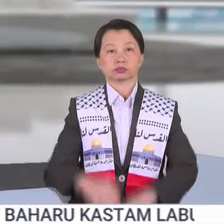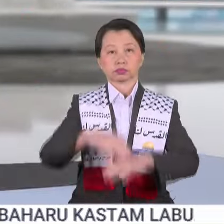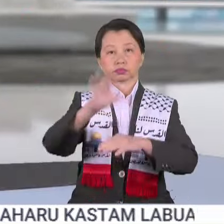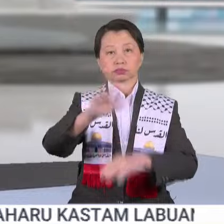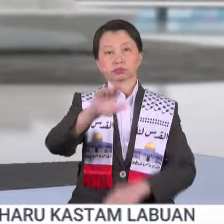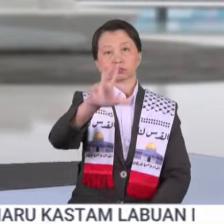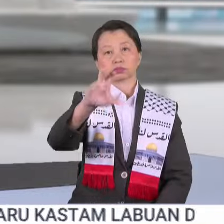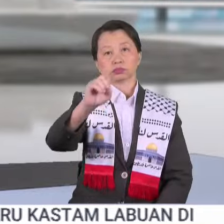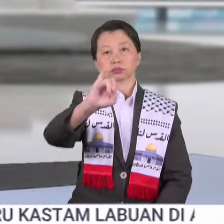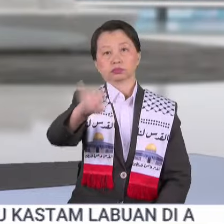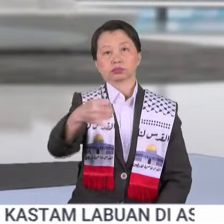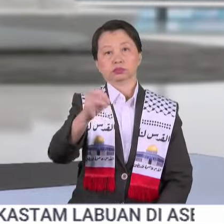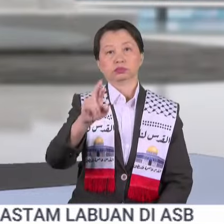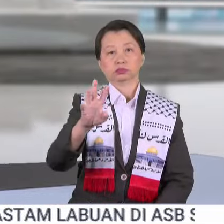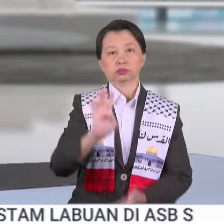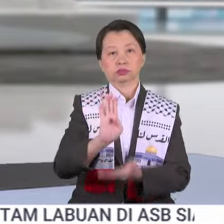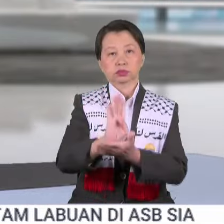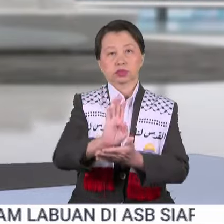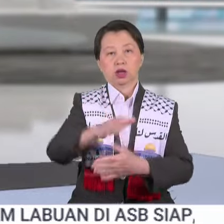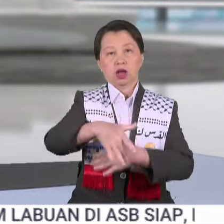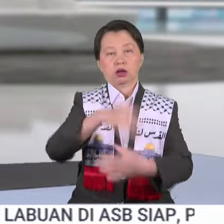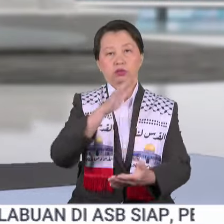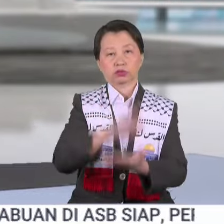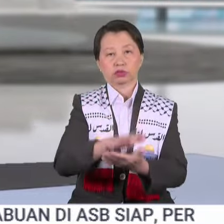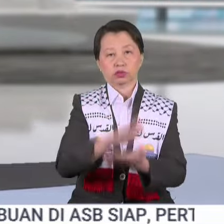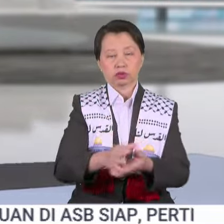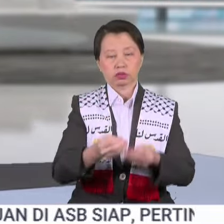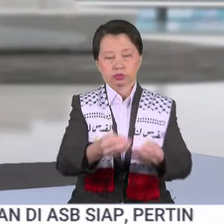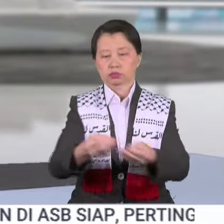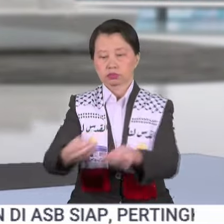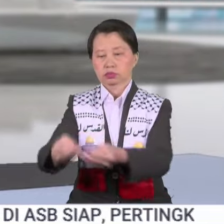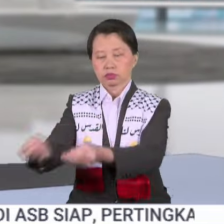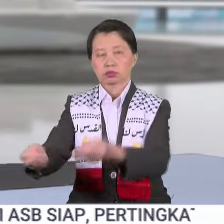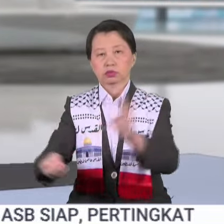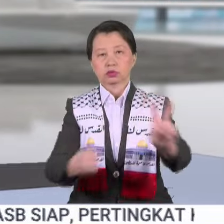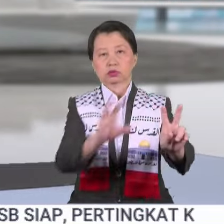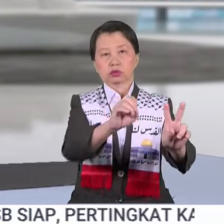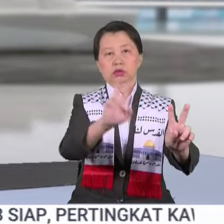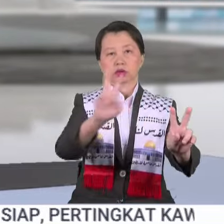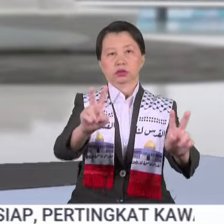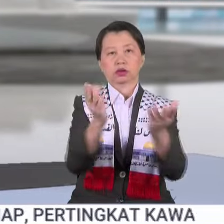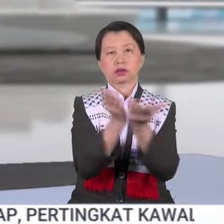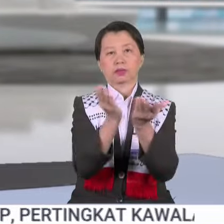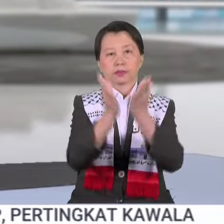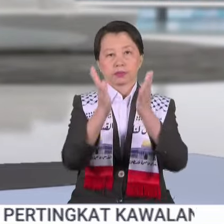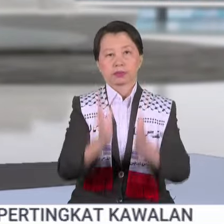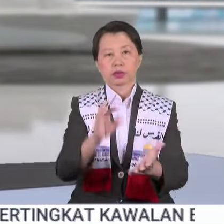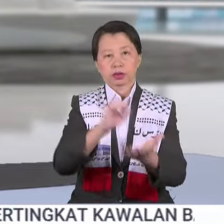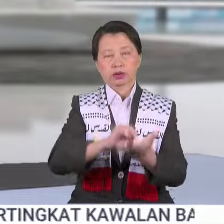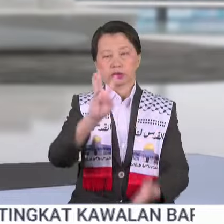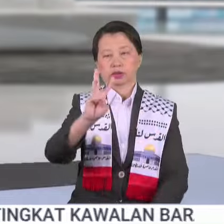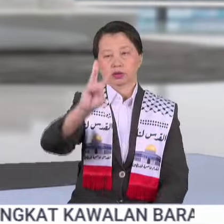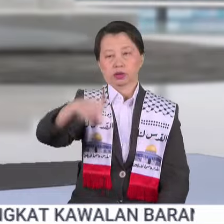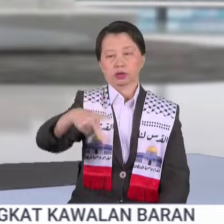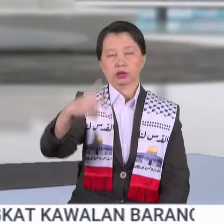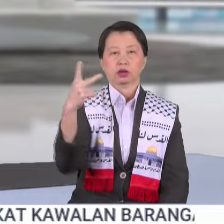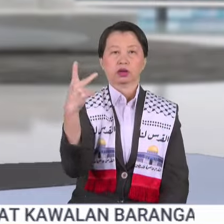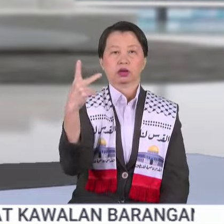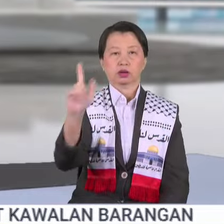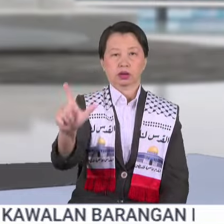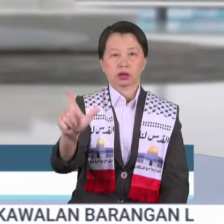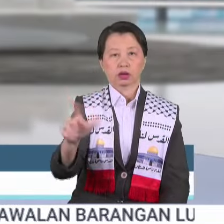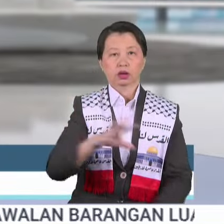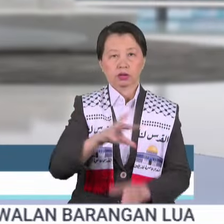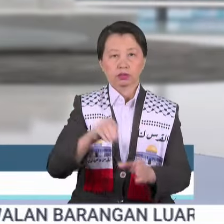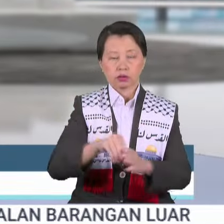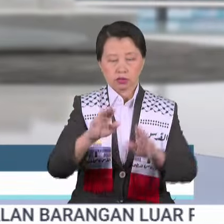Lebih 30 juta ringgit bantuan awal persekolahan diagih kepada kira-kira 202,000 pelajar di wilayah Persekutuan Kuala Lumpur.